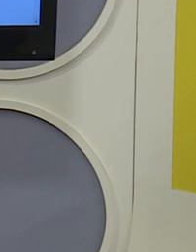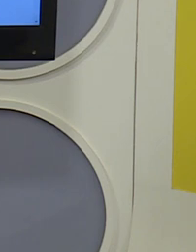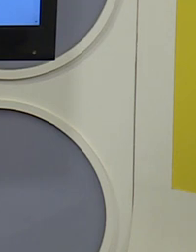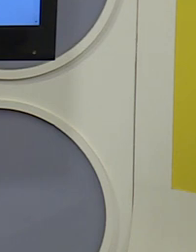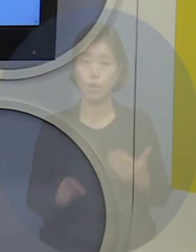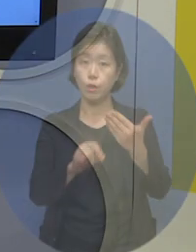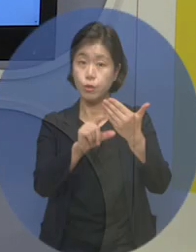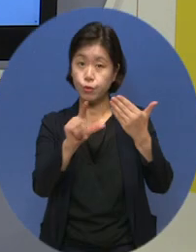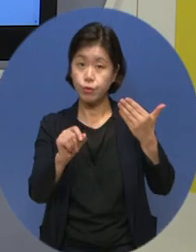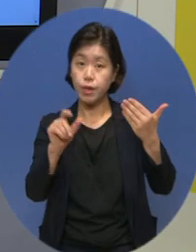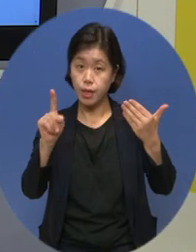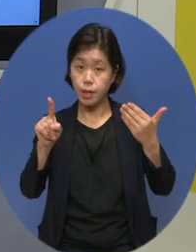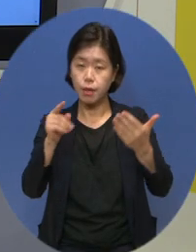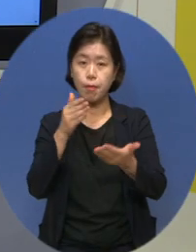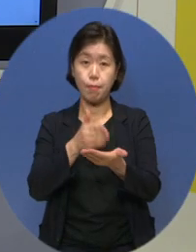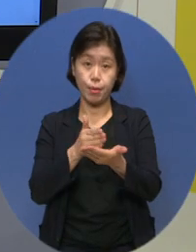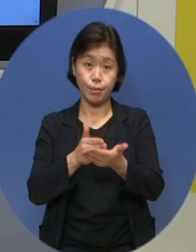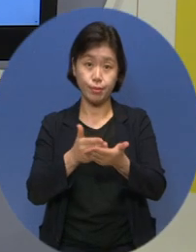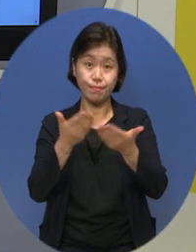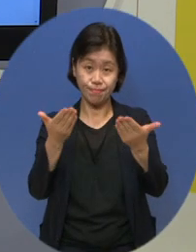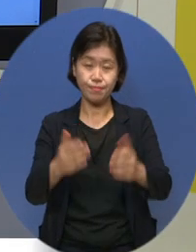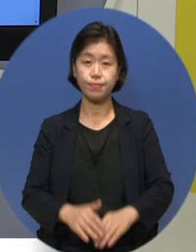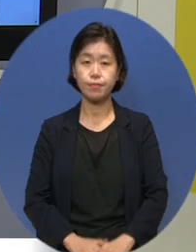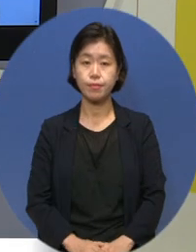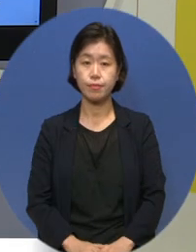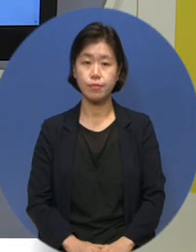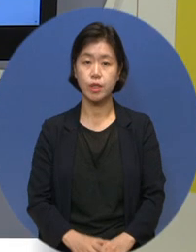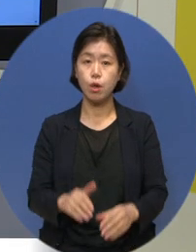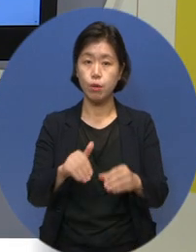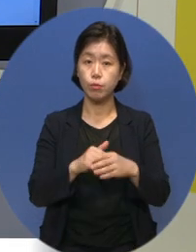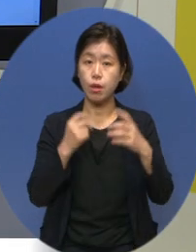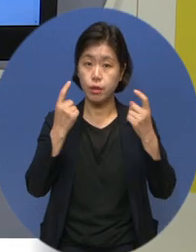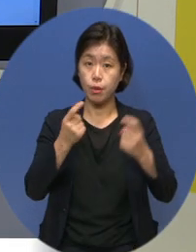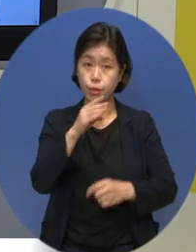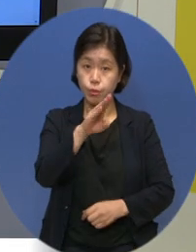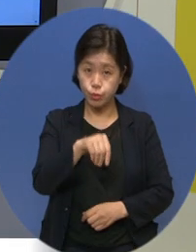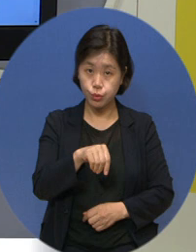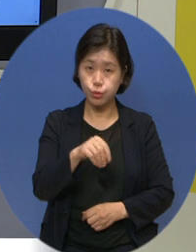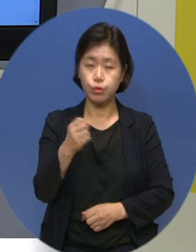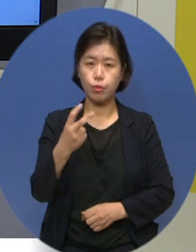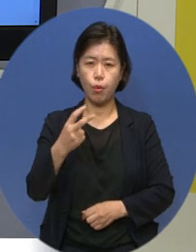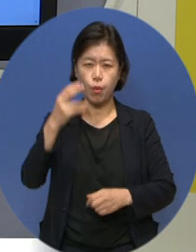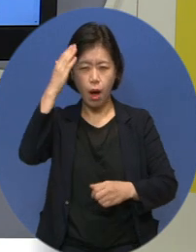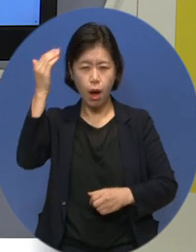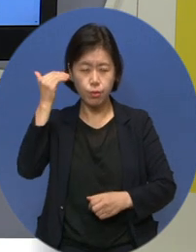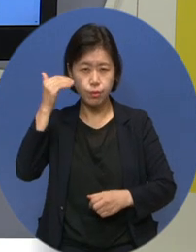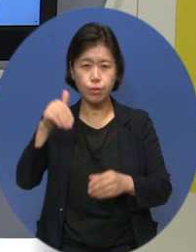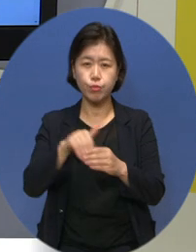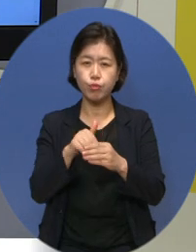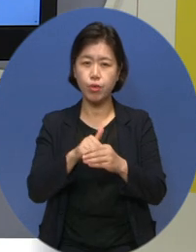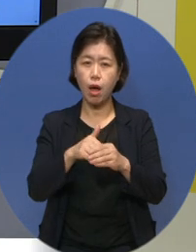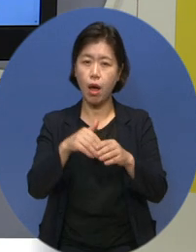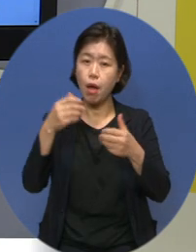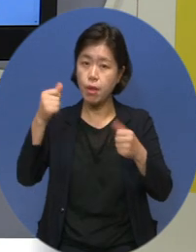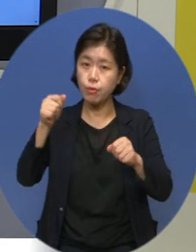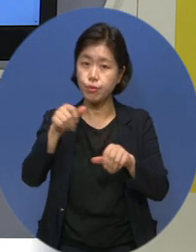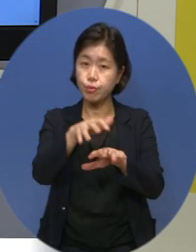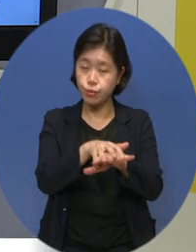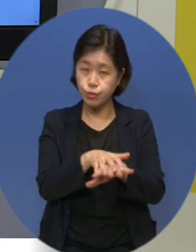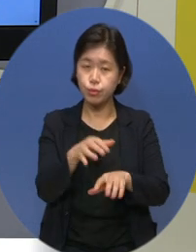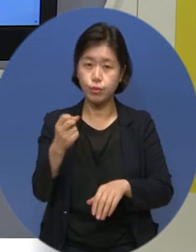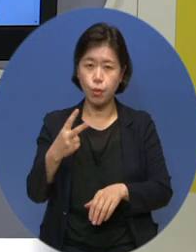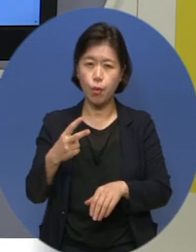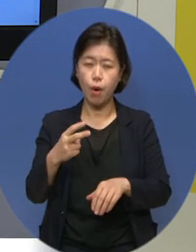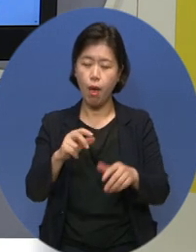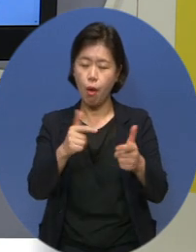고 원리를 만만한 했습니다 문화체육관광부가 한국 문화 예술 위원회와 17개 시 도 광역